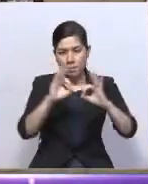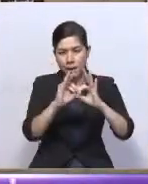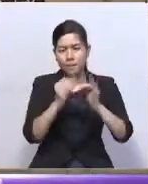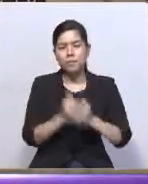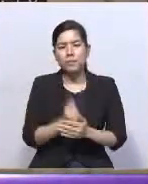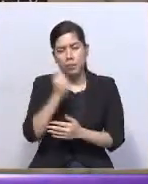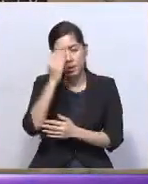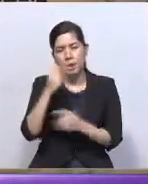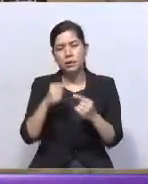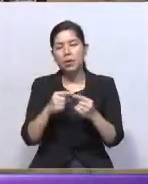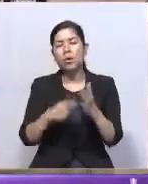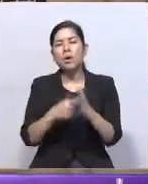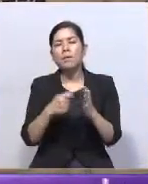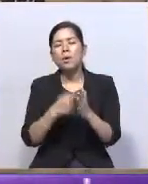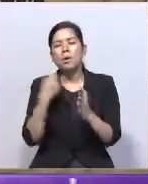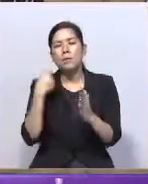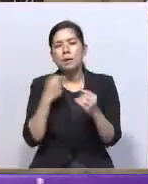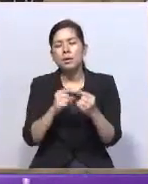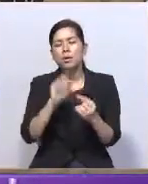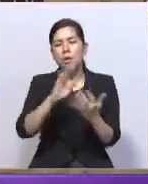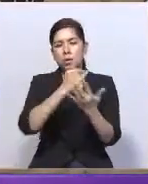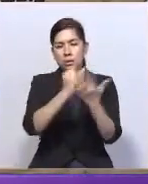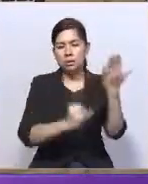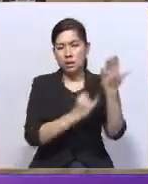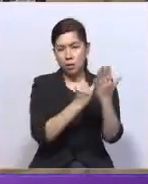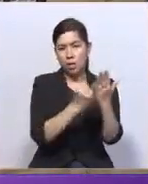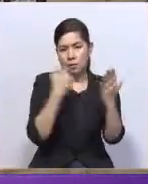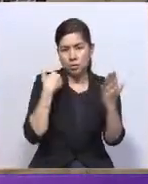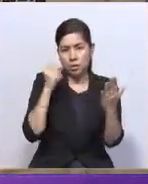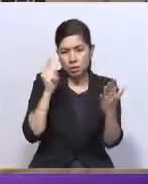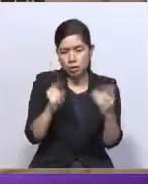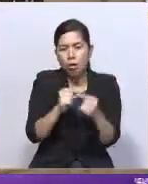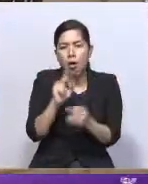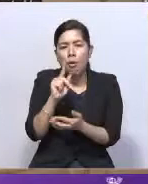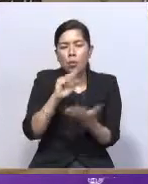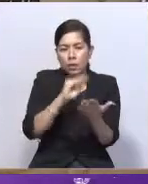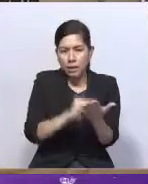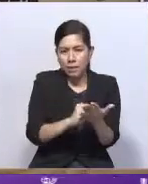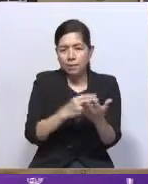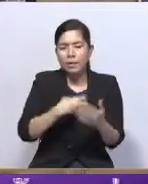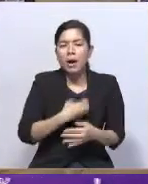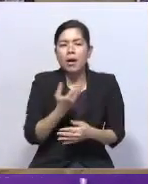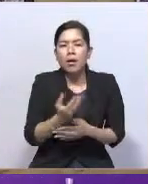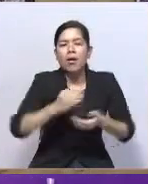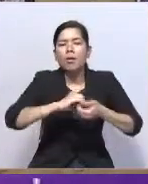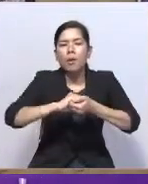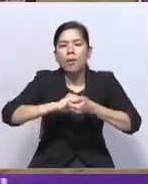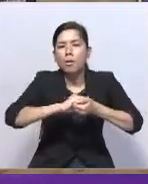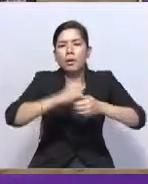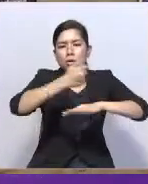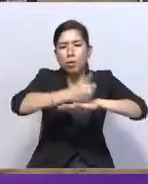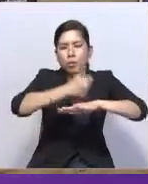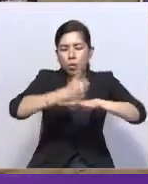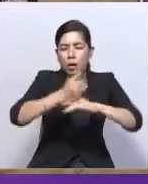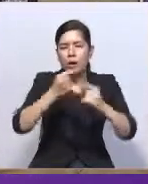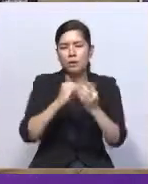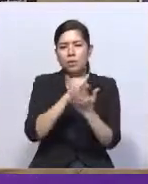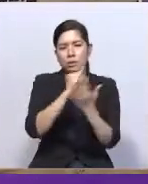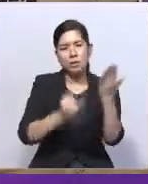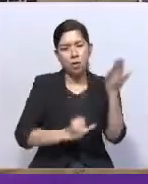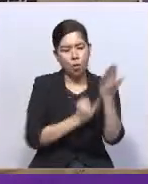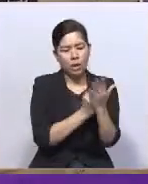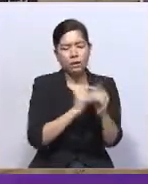งๆแล้วมันจะมาจากจังหวัดทั้งสิ้นวันนี้ก็ขอความกรุณาท่านผู้ว่าได้เริ่มดำเนินการในเรื่อง Big Data นี้ไปด้วยพร้อมกันไป